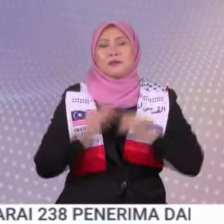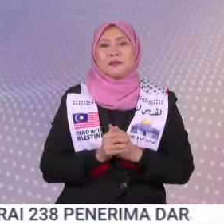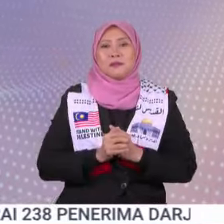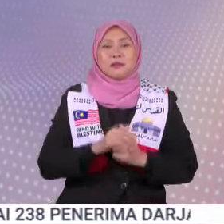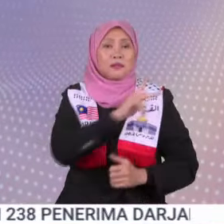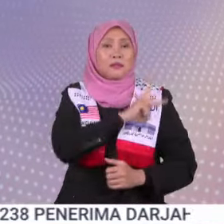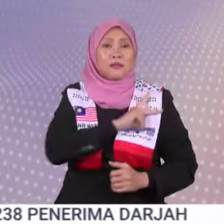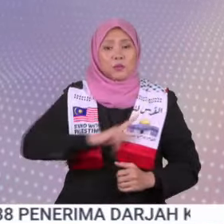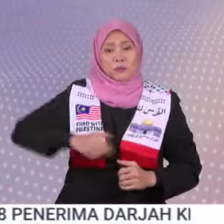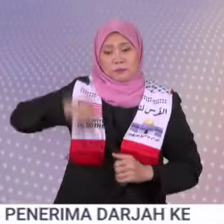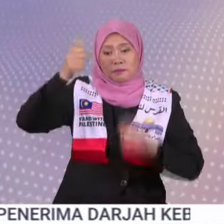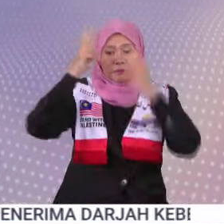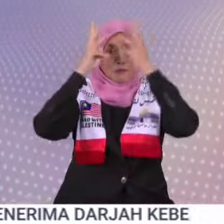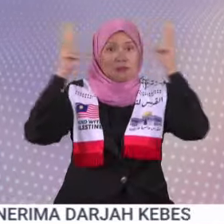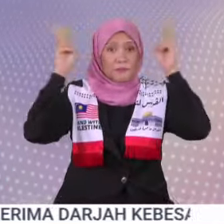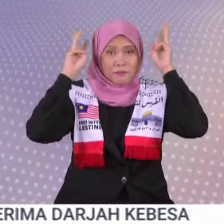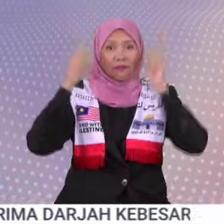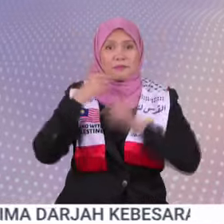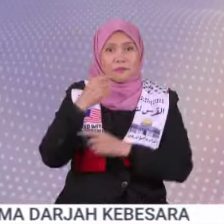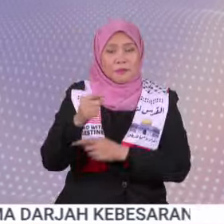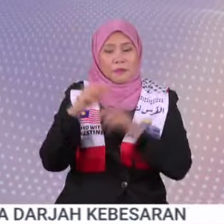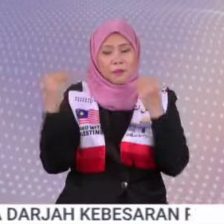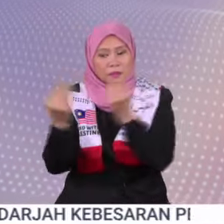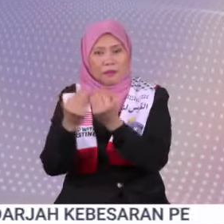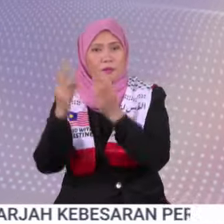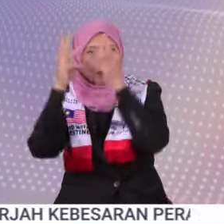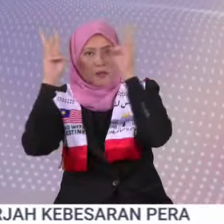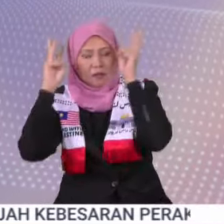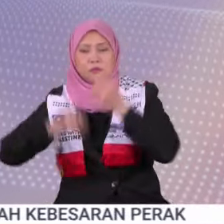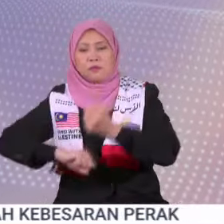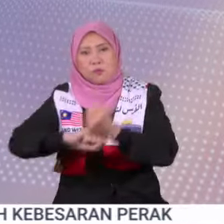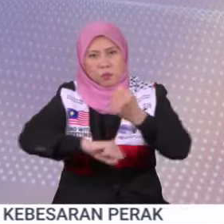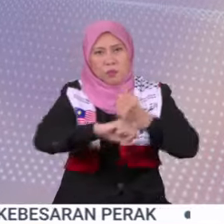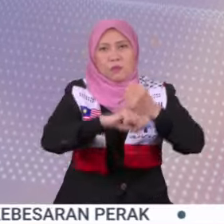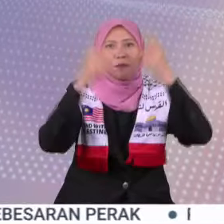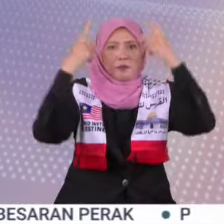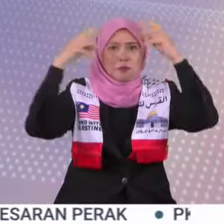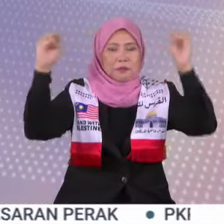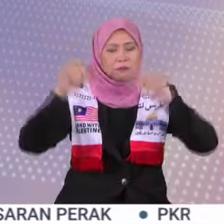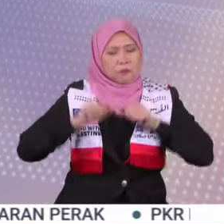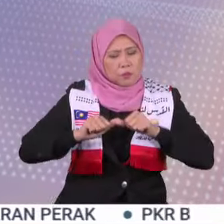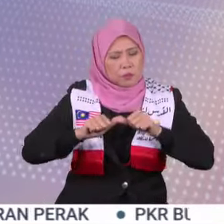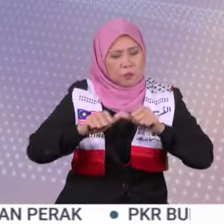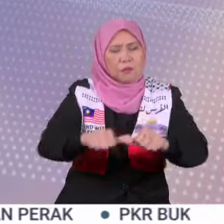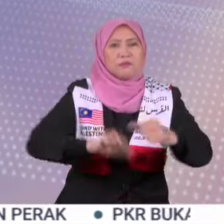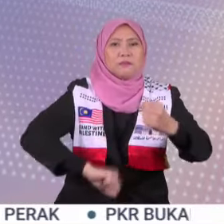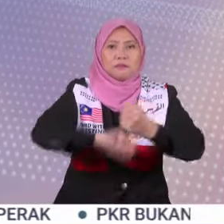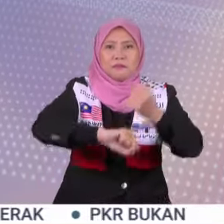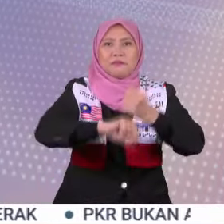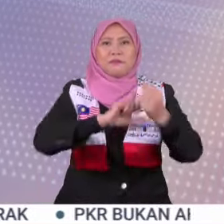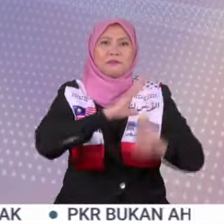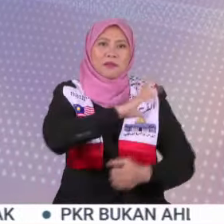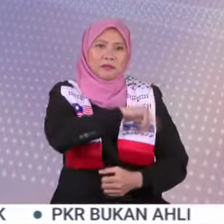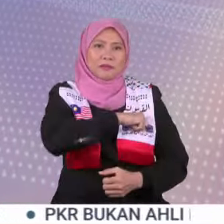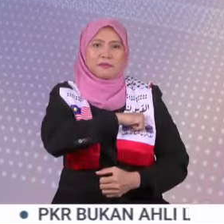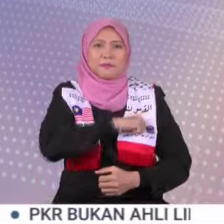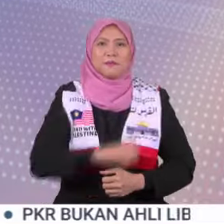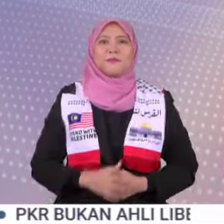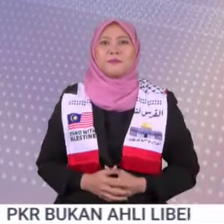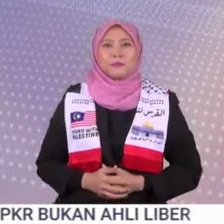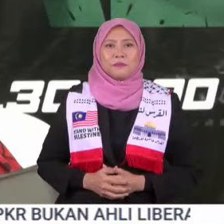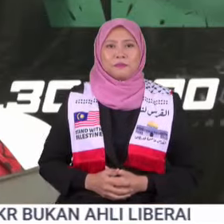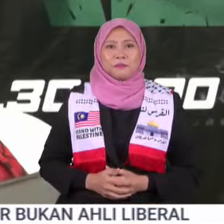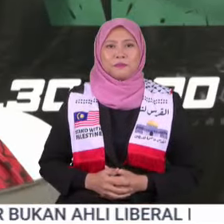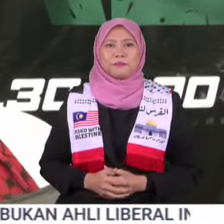Penghulu Orang Asli Kelantan berkata, masyarakat orang asli berdiri teguh di belakang Perdana Menteri untuk terus bersolidariti bersama rakyat Palestin.